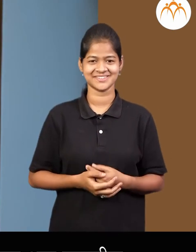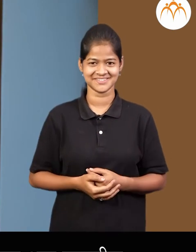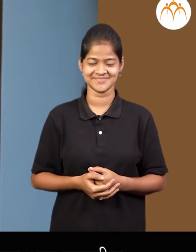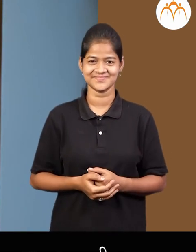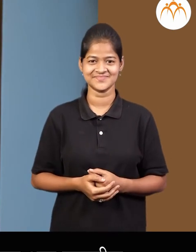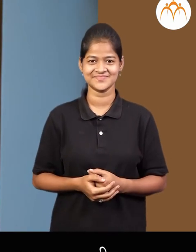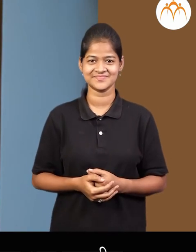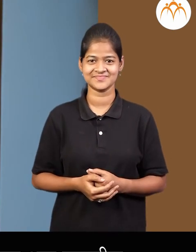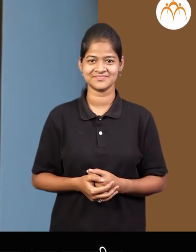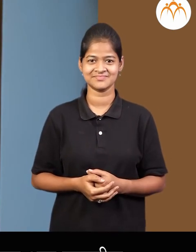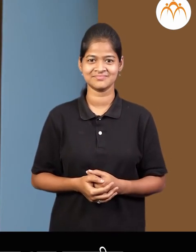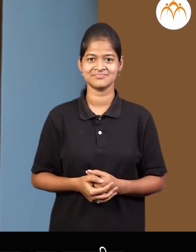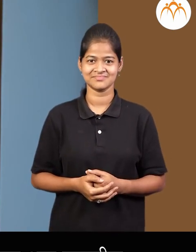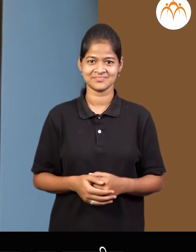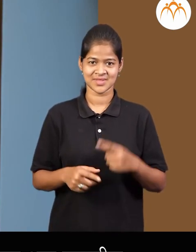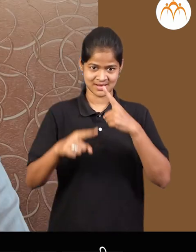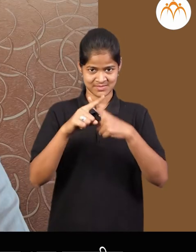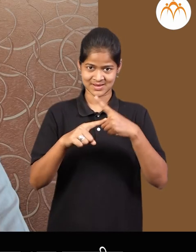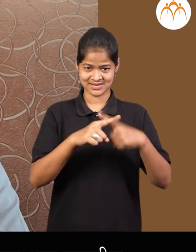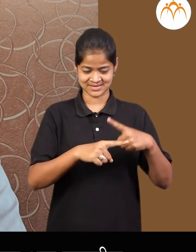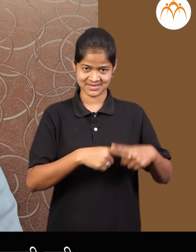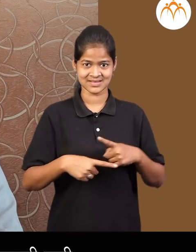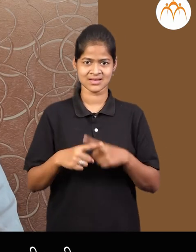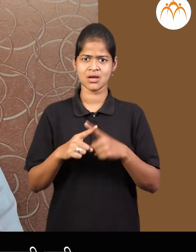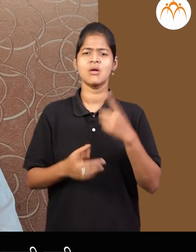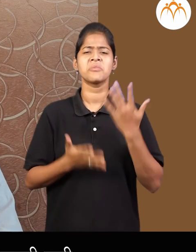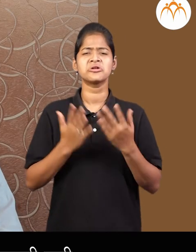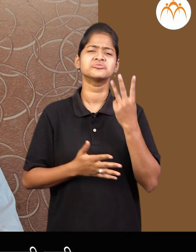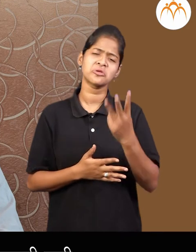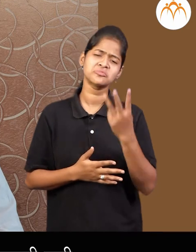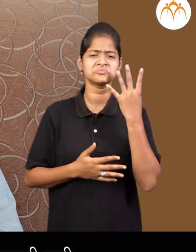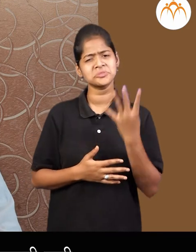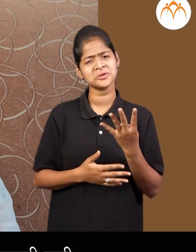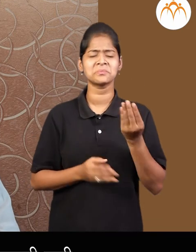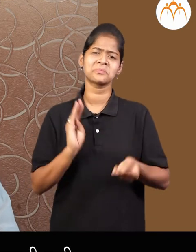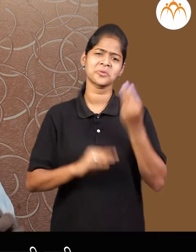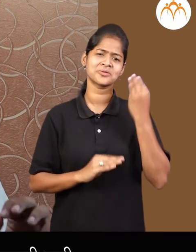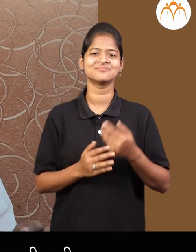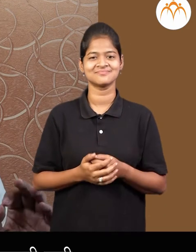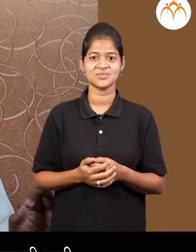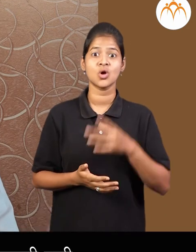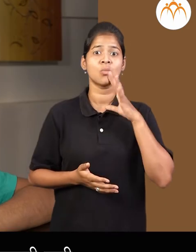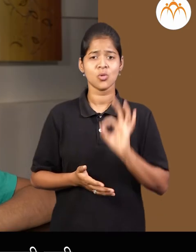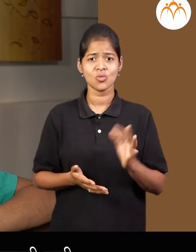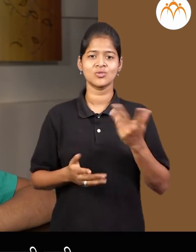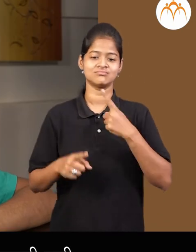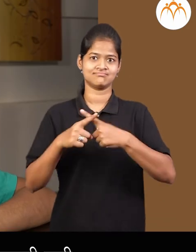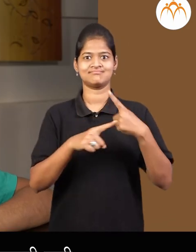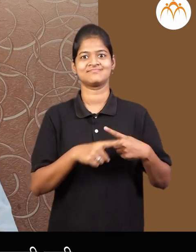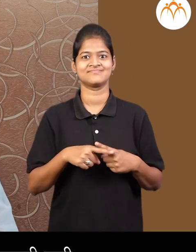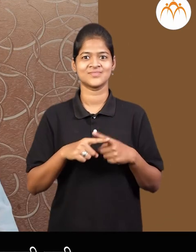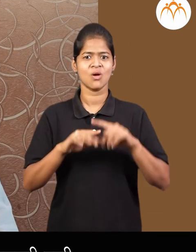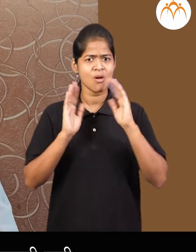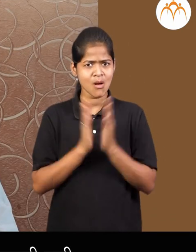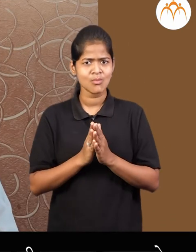मग त्या 3, 4 किंवा त्यापेक्षा जास्तही असू शकतील. परिमिती मोजण्यासाठी बंद आकृती हवी,